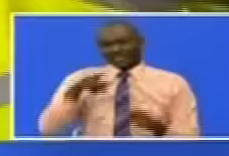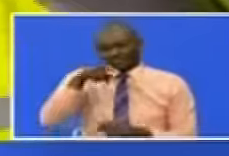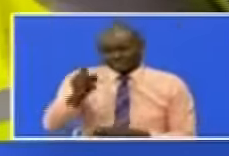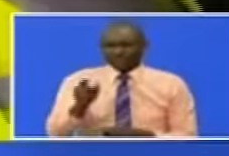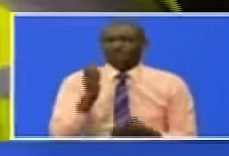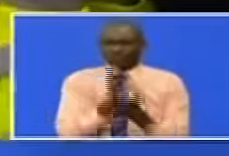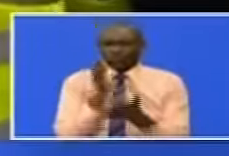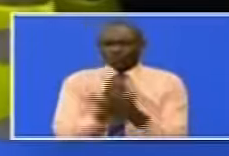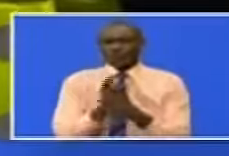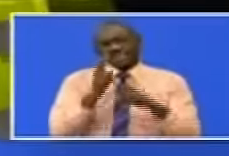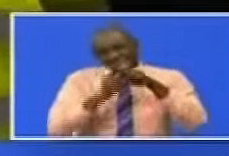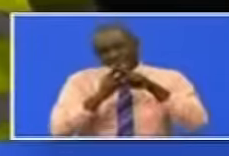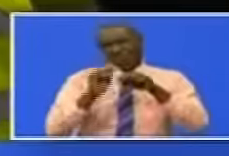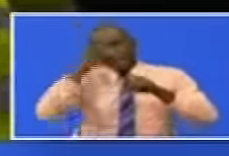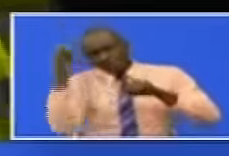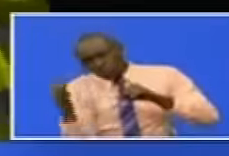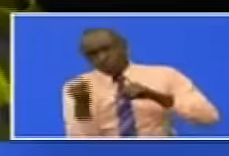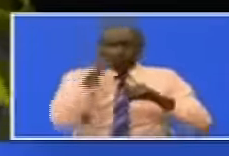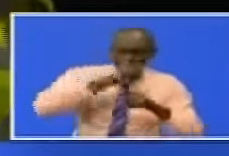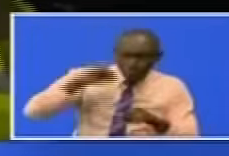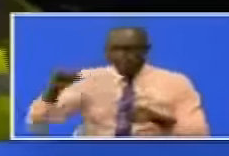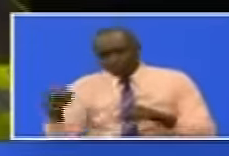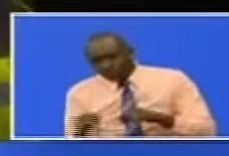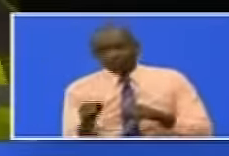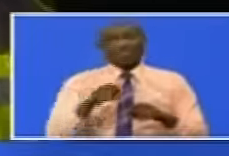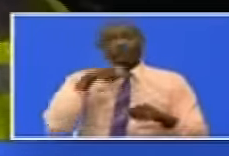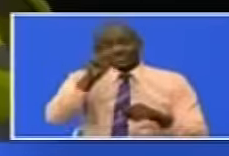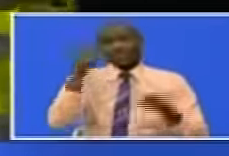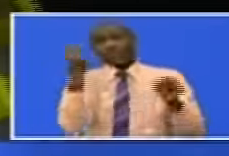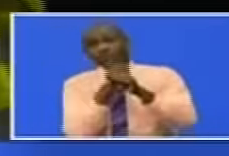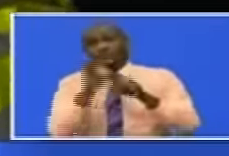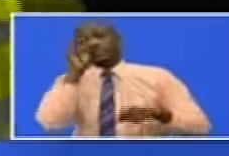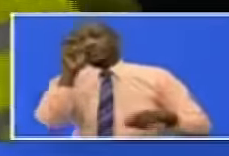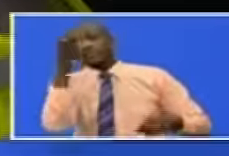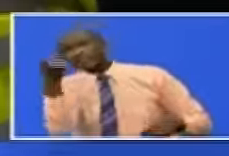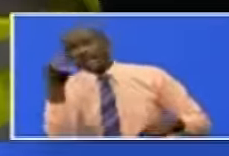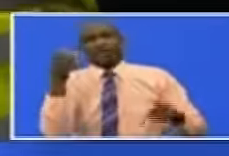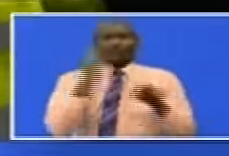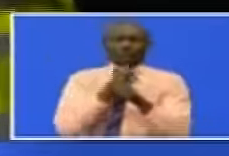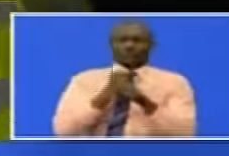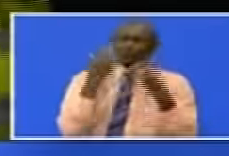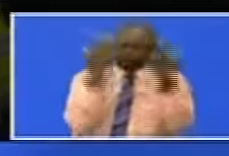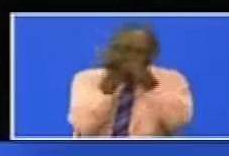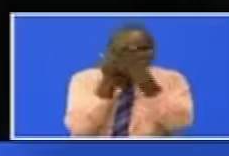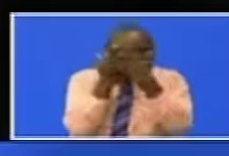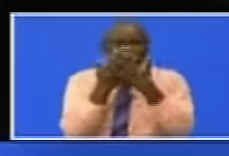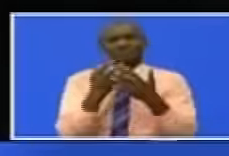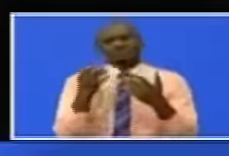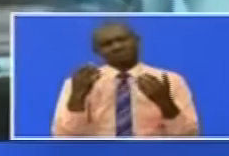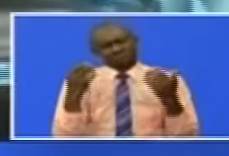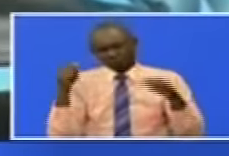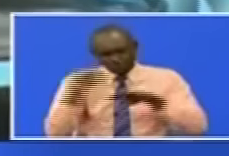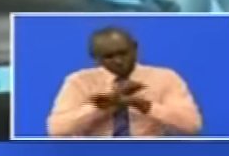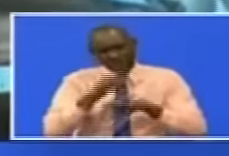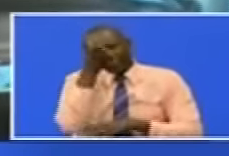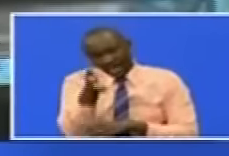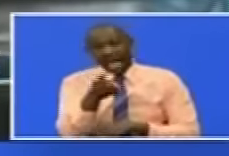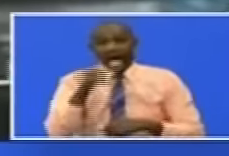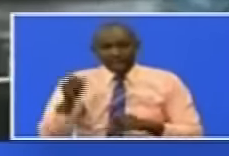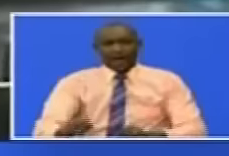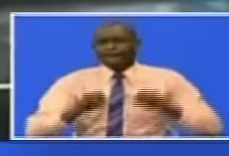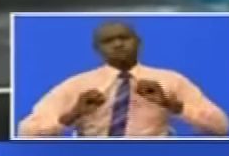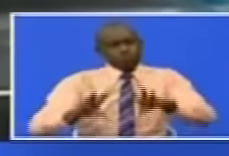kwa maandishi na michoro inayofanya kuona ndani au nje ya gari kupitia madirisha kuwa vigumu, au yale yenye muziki